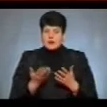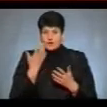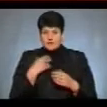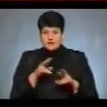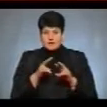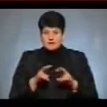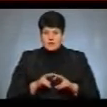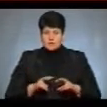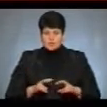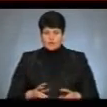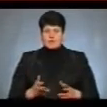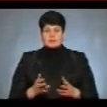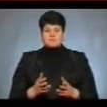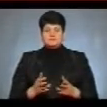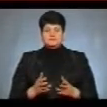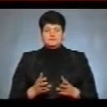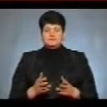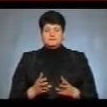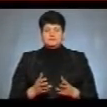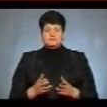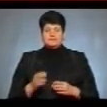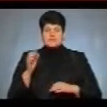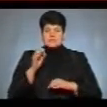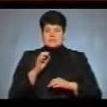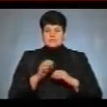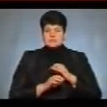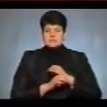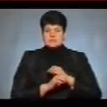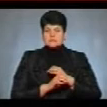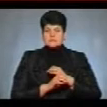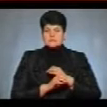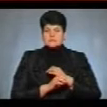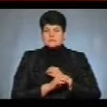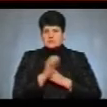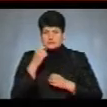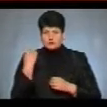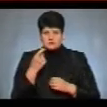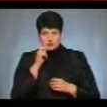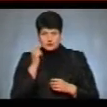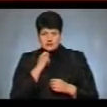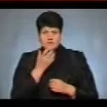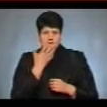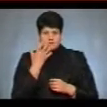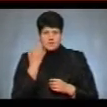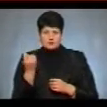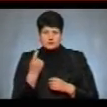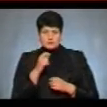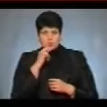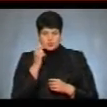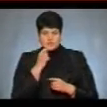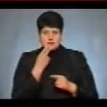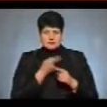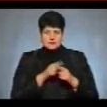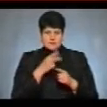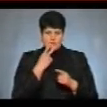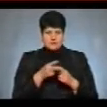аналізувати з позиції Східних областей України, Південних областей України, це, власне, показує трошки ну, зворотній